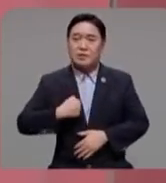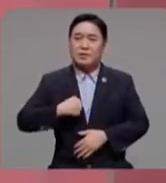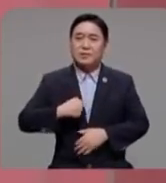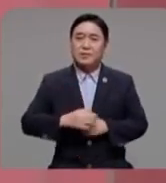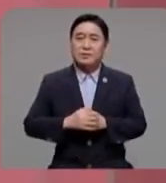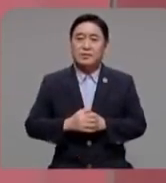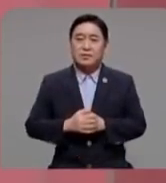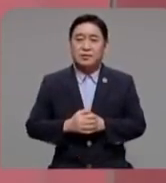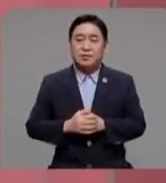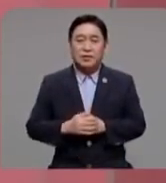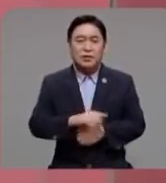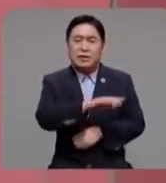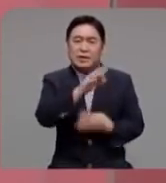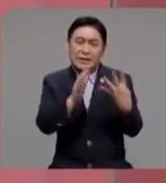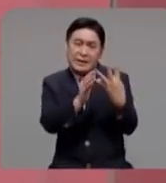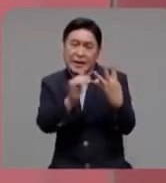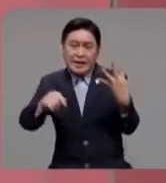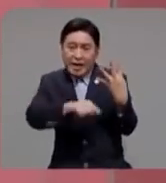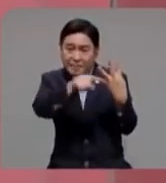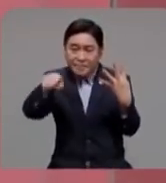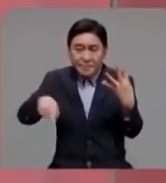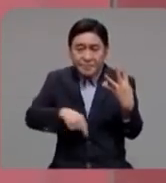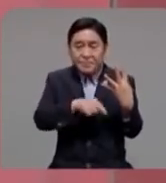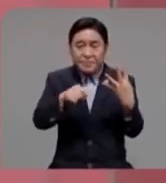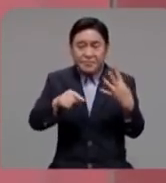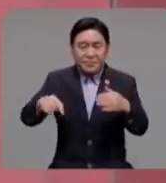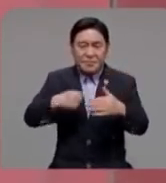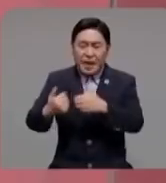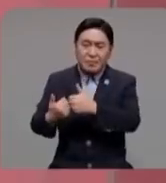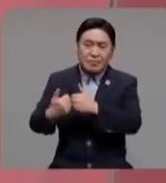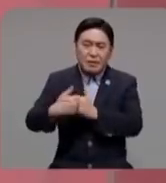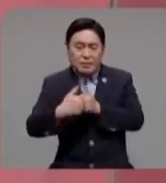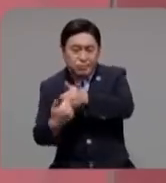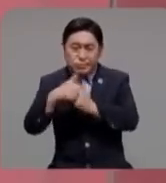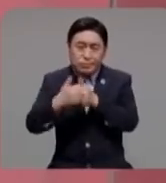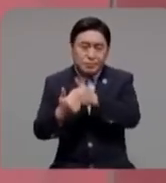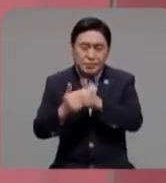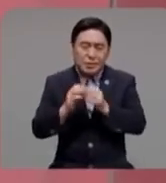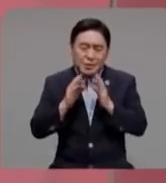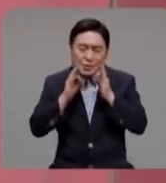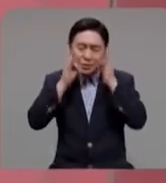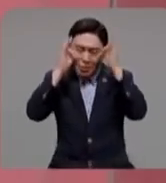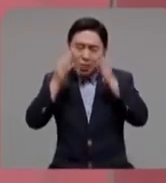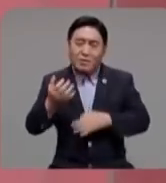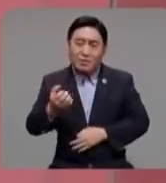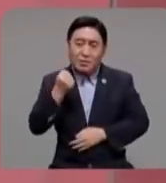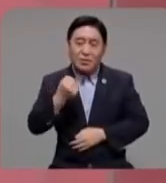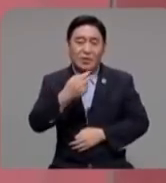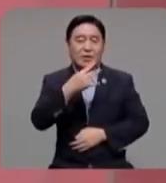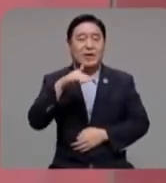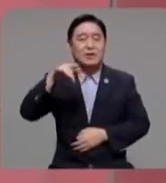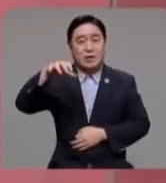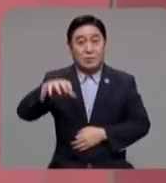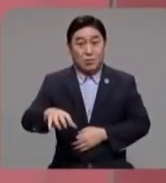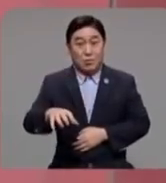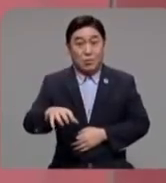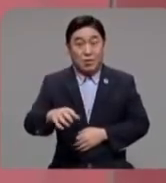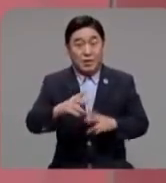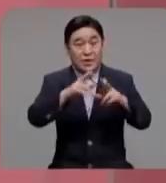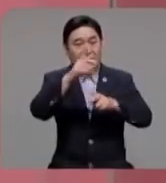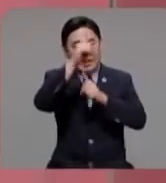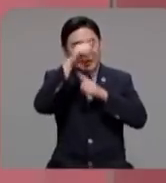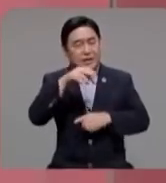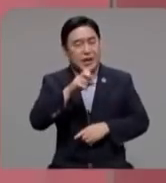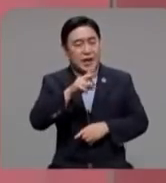저는 우리끼리의 내부 공격을 하는 그 노력으로 대장동과